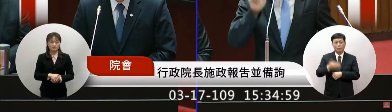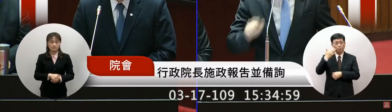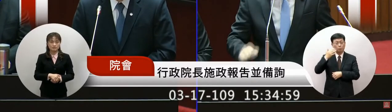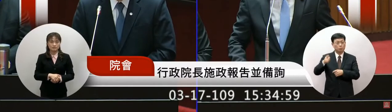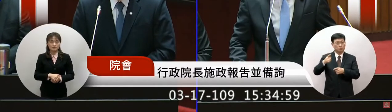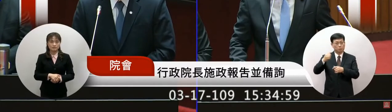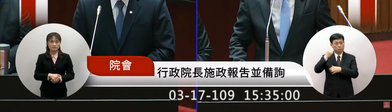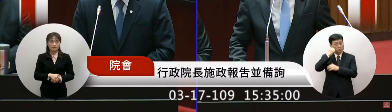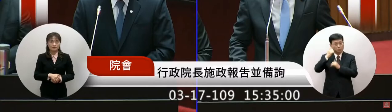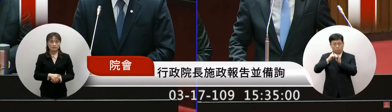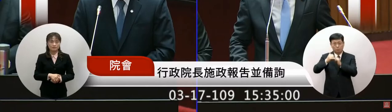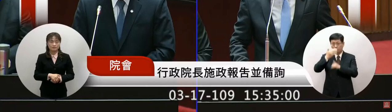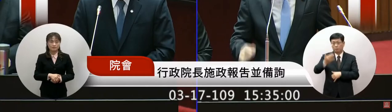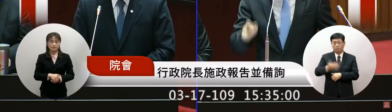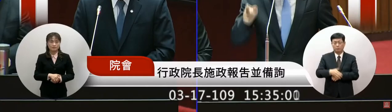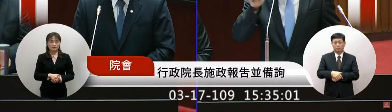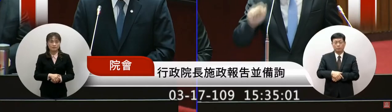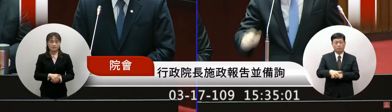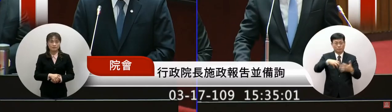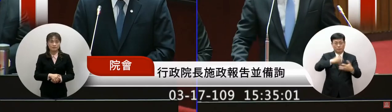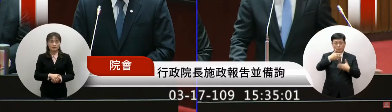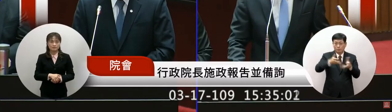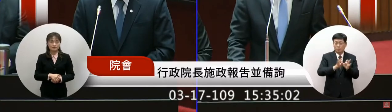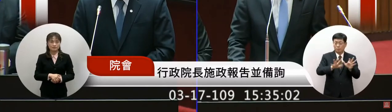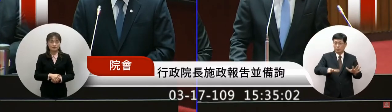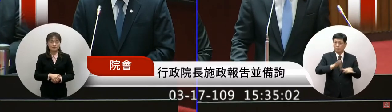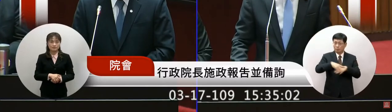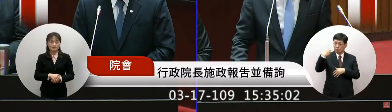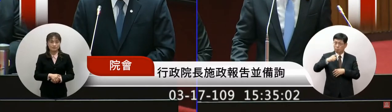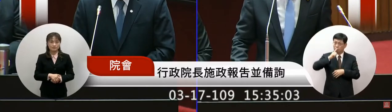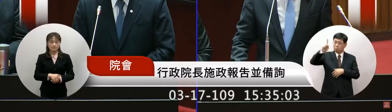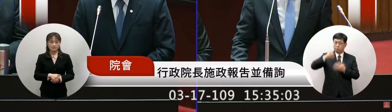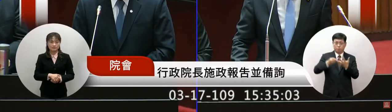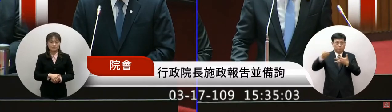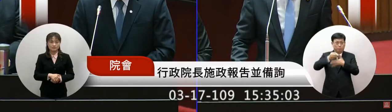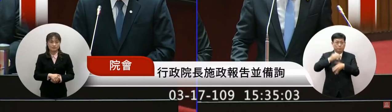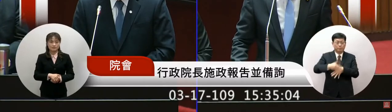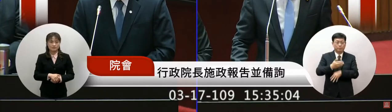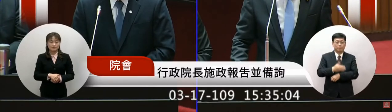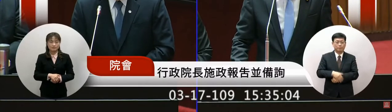那民众赢。啊！赖进波即摆刚过来上诉，